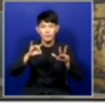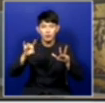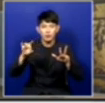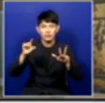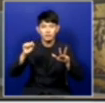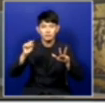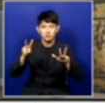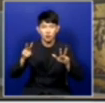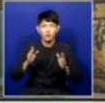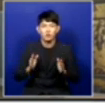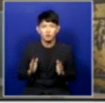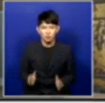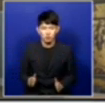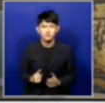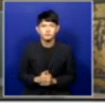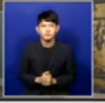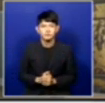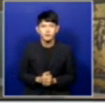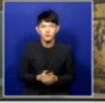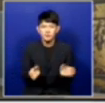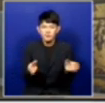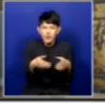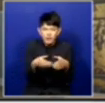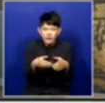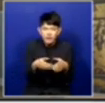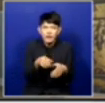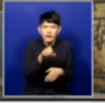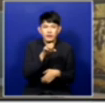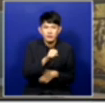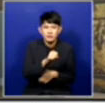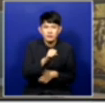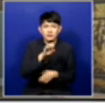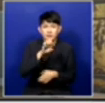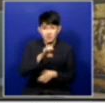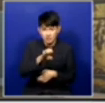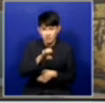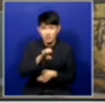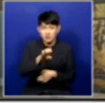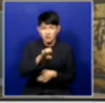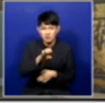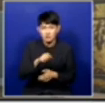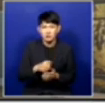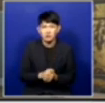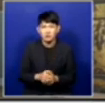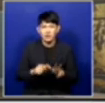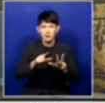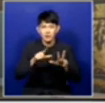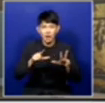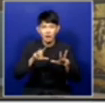3,777,822 คนเป็นรายเล็กที่เรียกว่า Small Enterprise นั้นเนี่ย